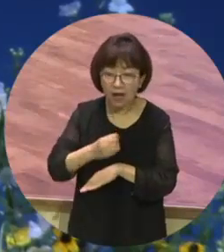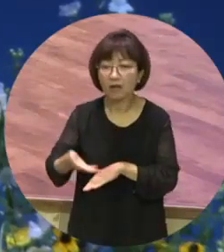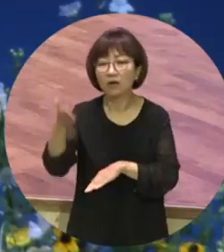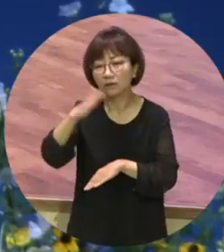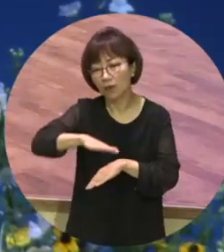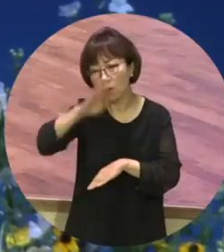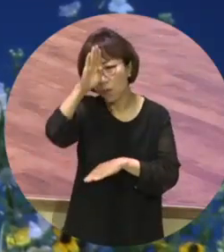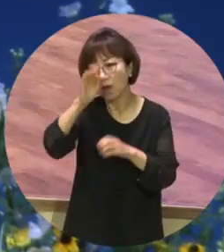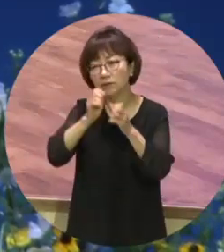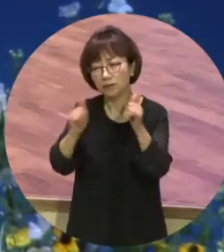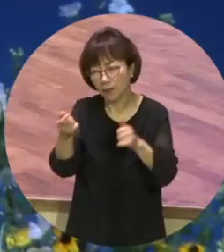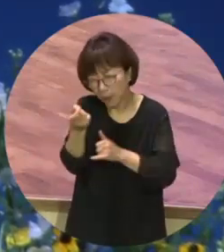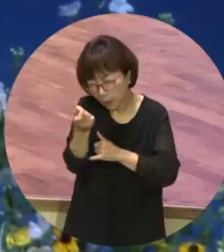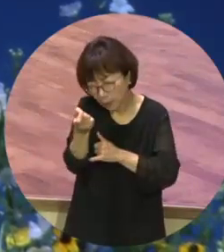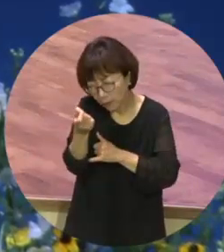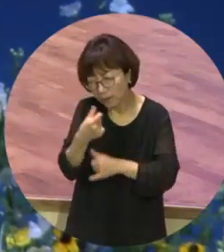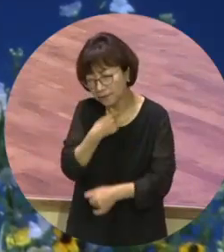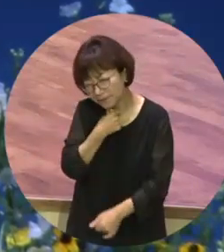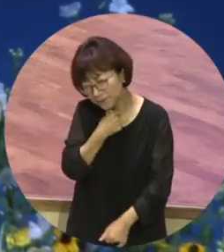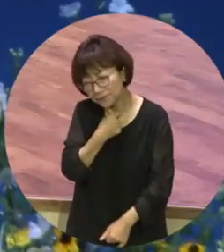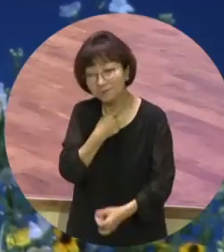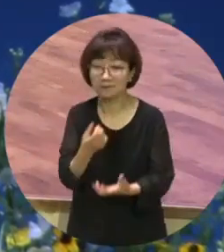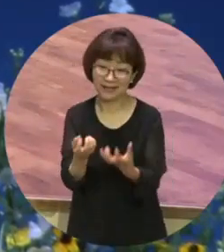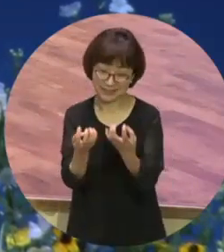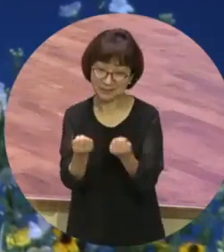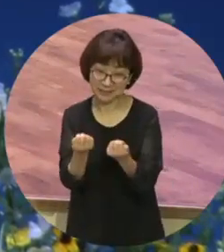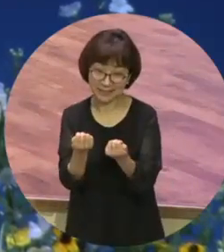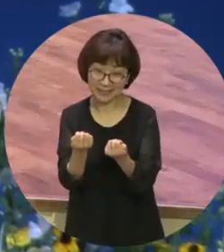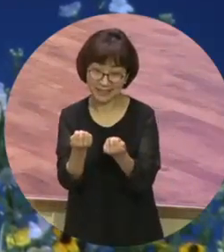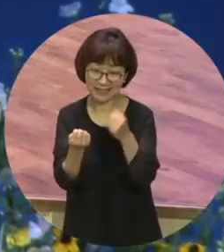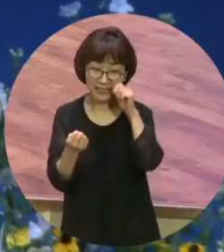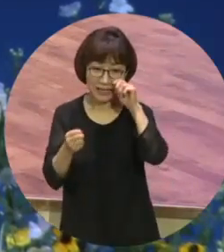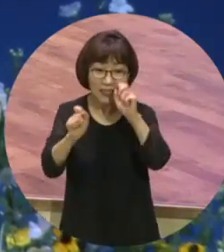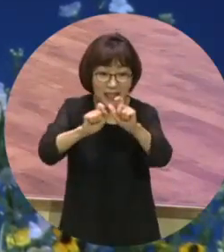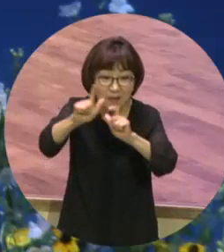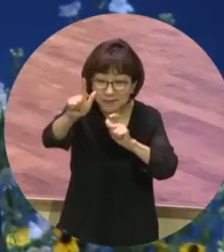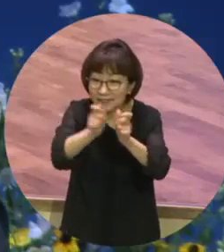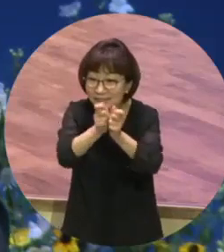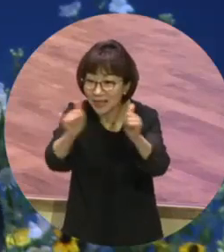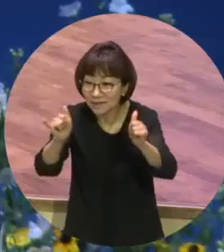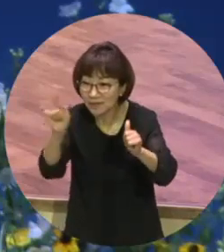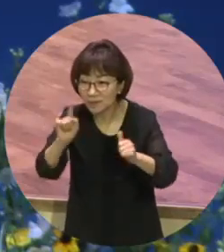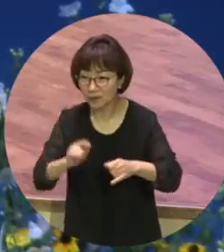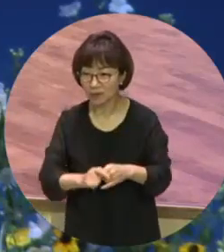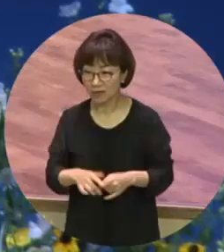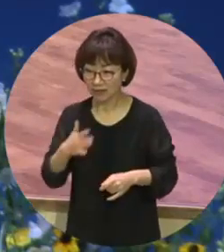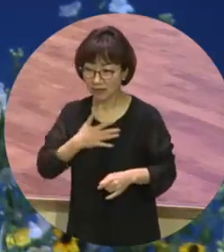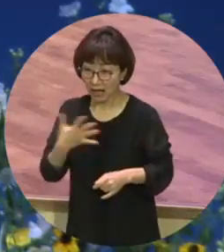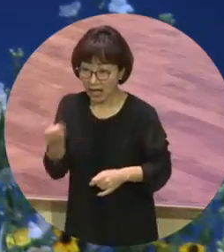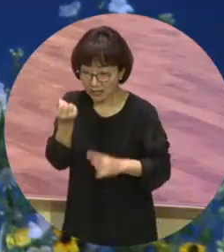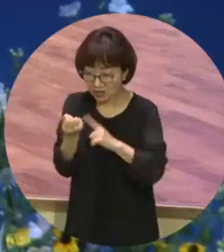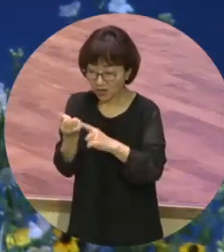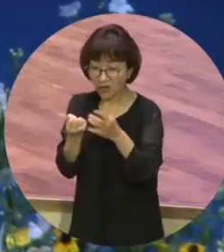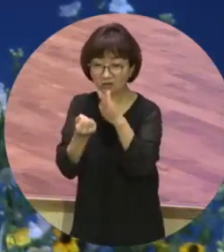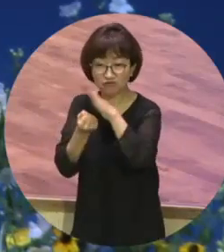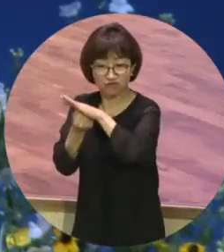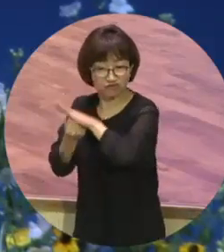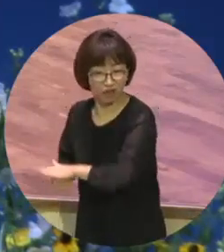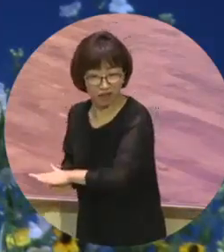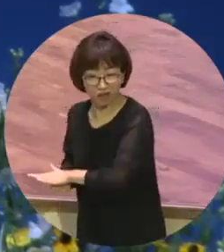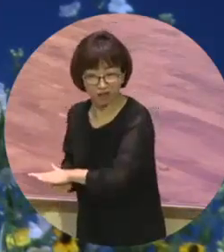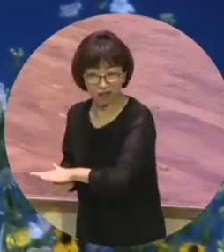많은 사람들이 속고 있는 것이 뭐냐? 자기가 가지고 있는 것도 제대로